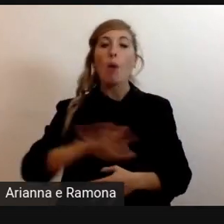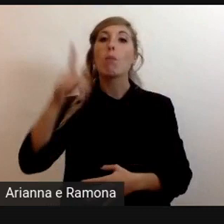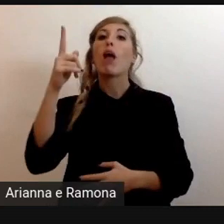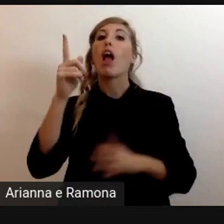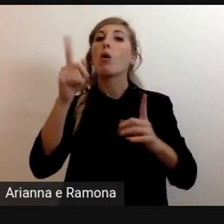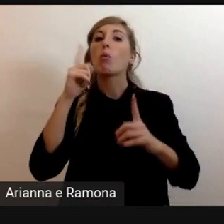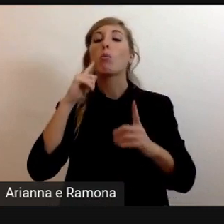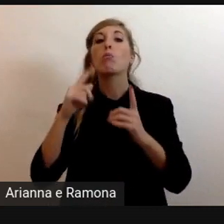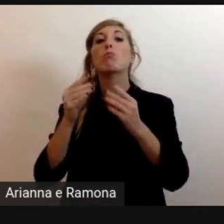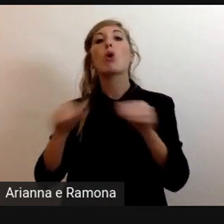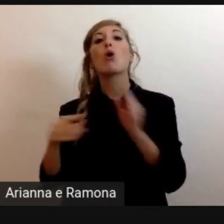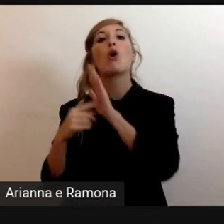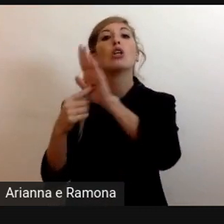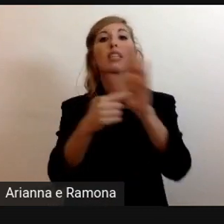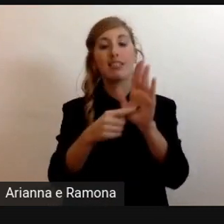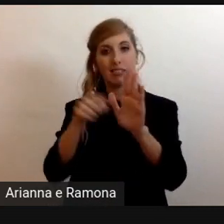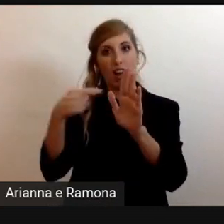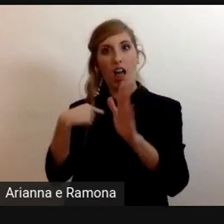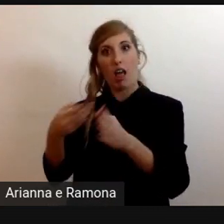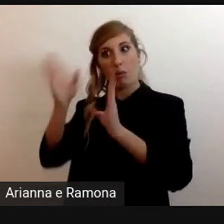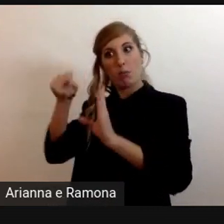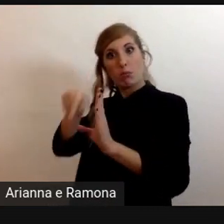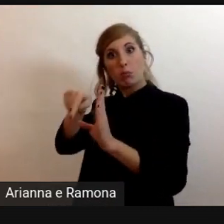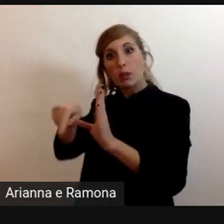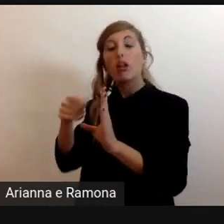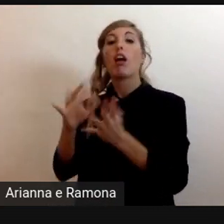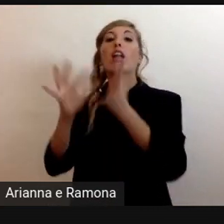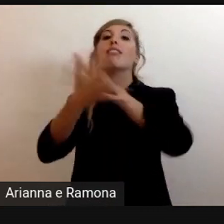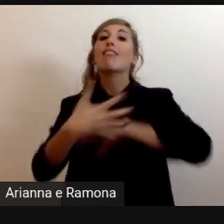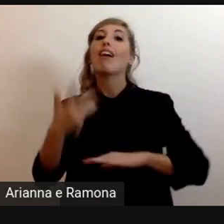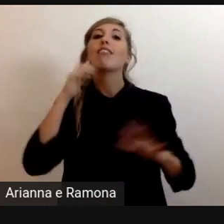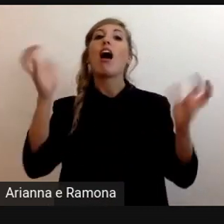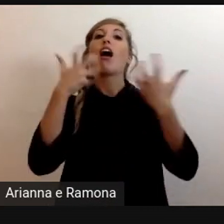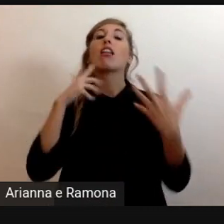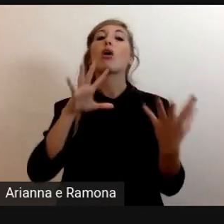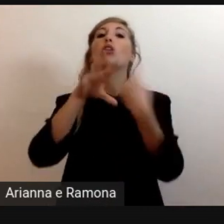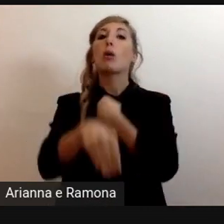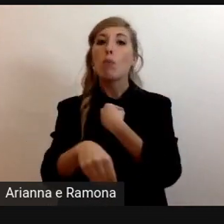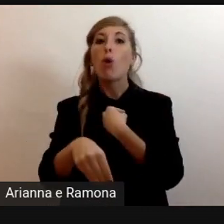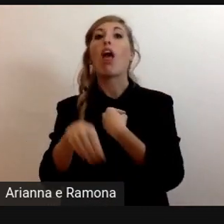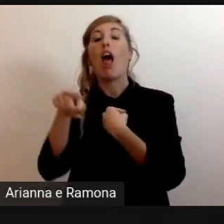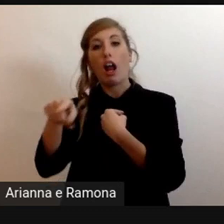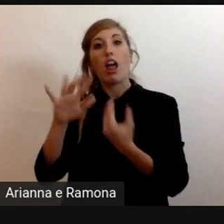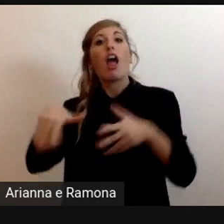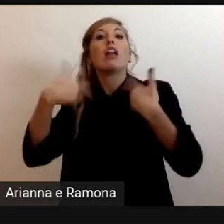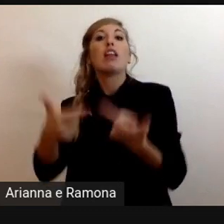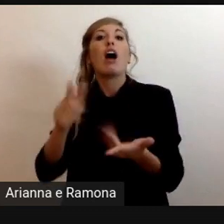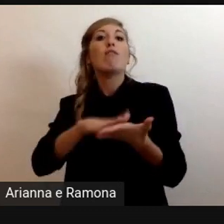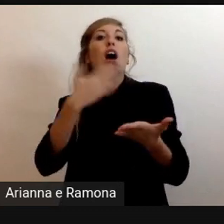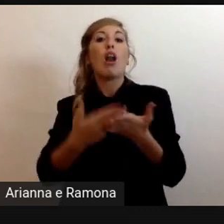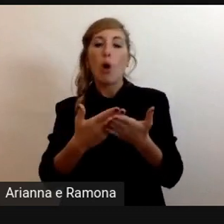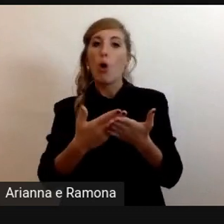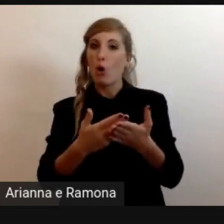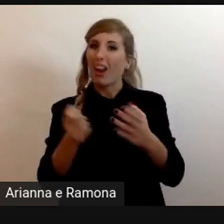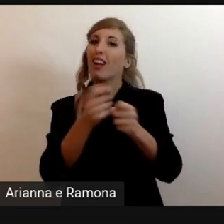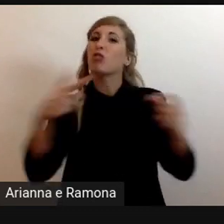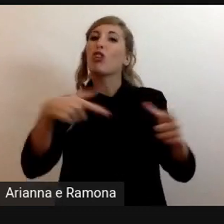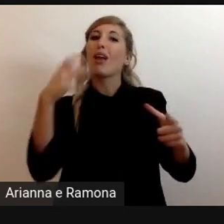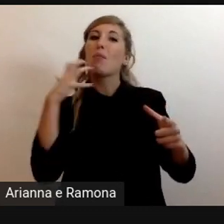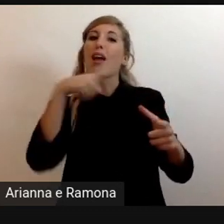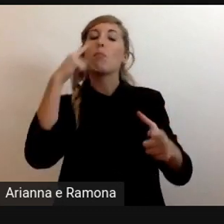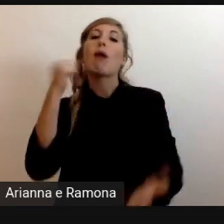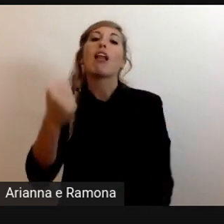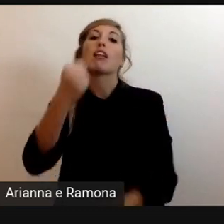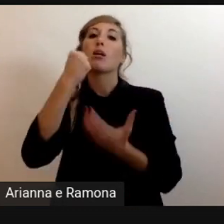porta l'arte contemporanea e valorizzando un patrimonio storico della città di bergamo un patrimonio fortemente